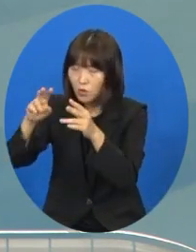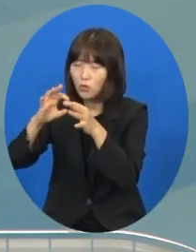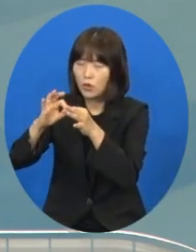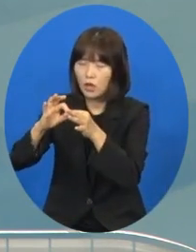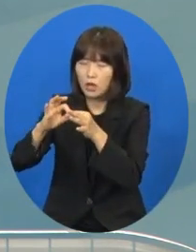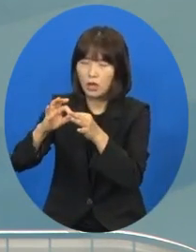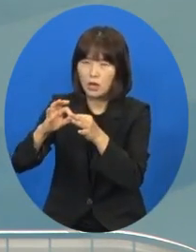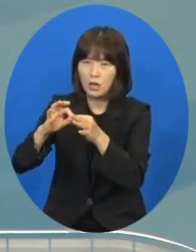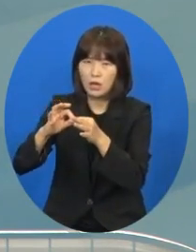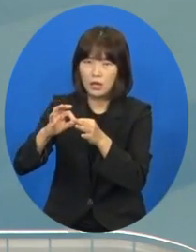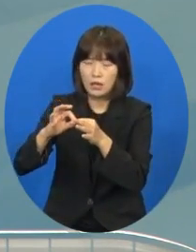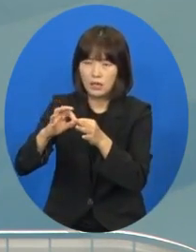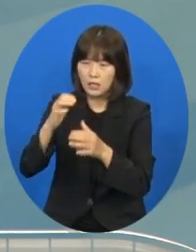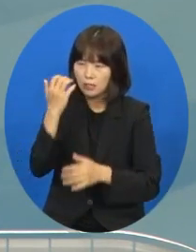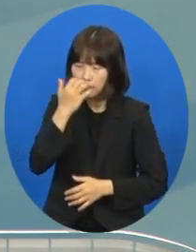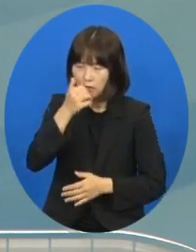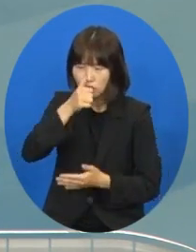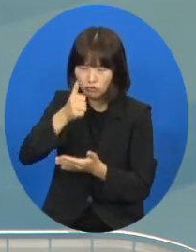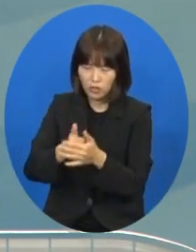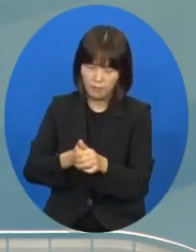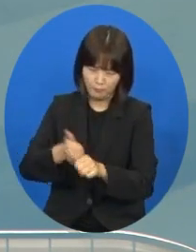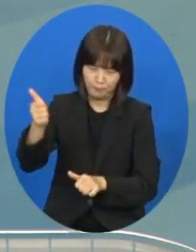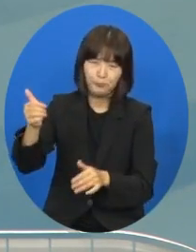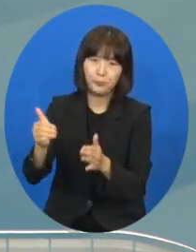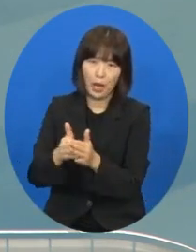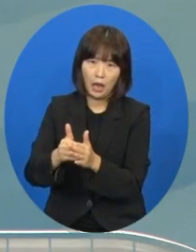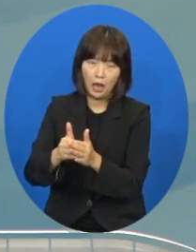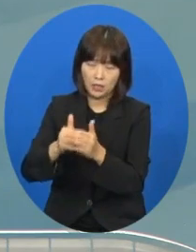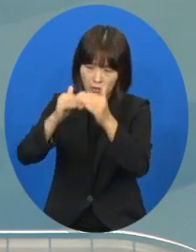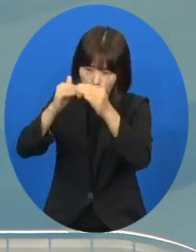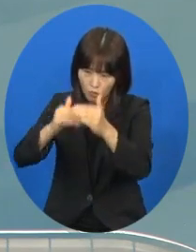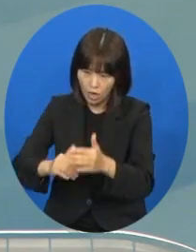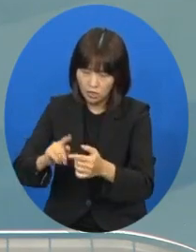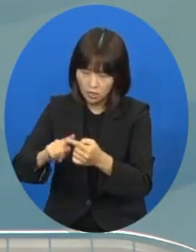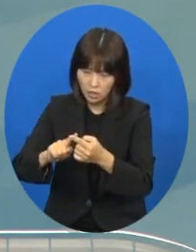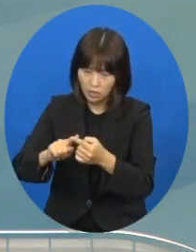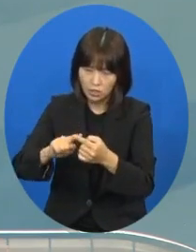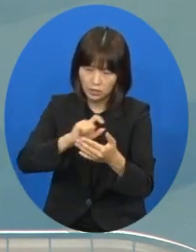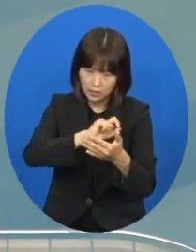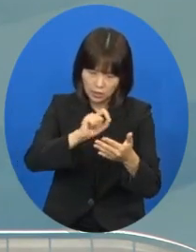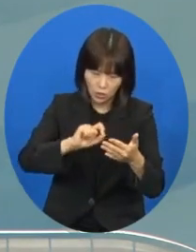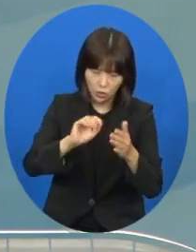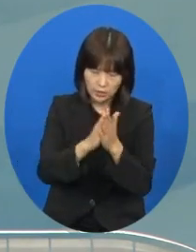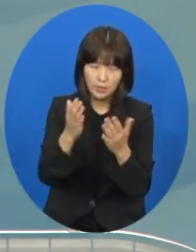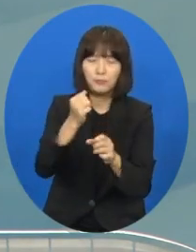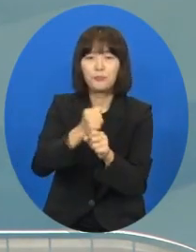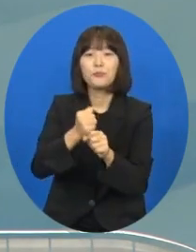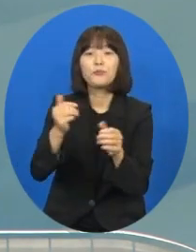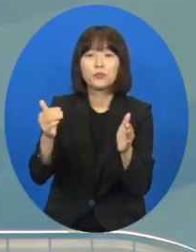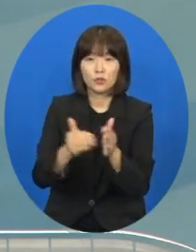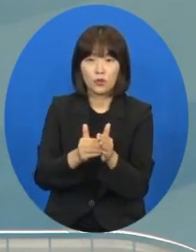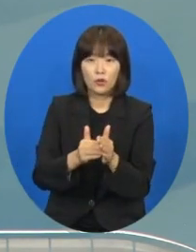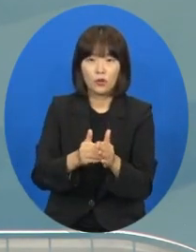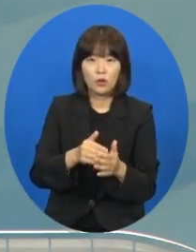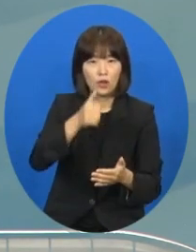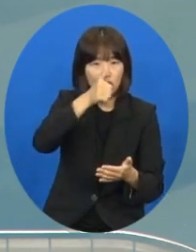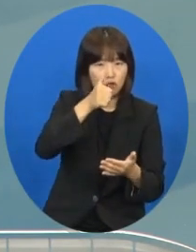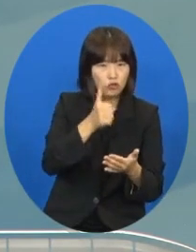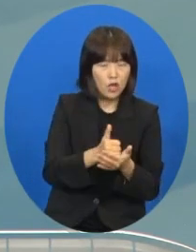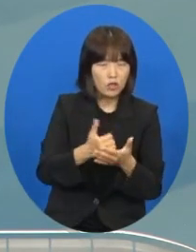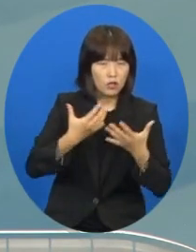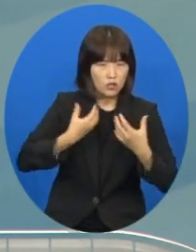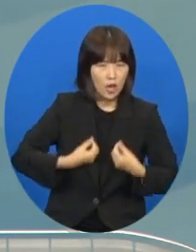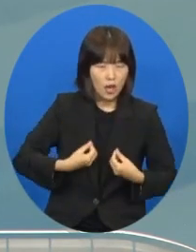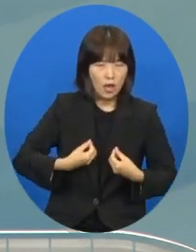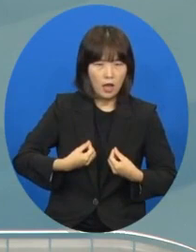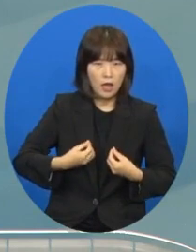거예요. 그래서 그 과정을 기록하고 책으로 냈다고. 죄에서 좌절한 이